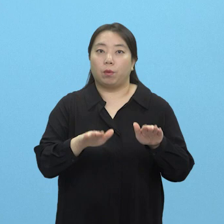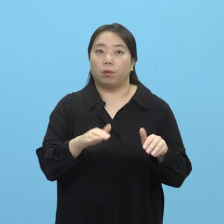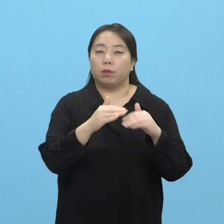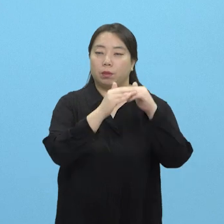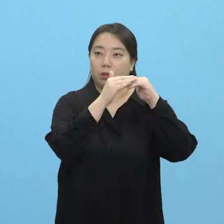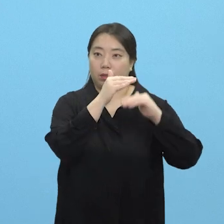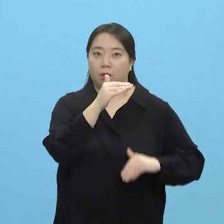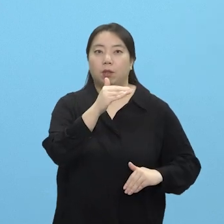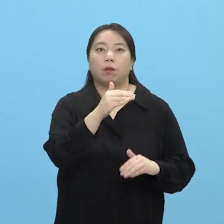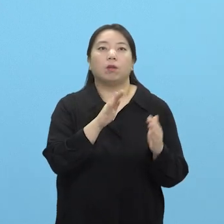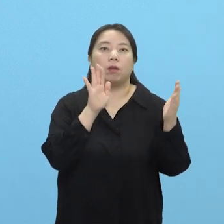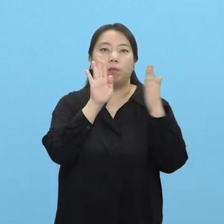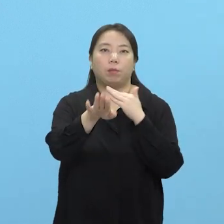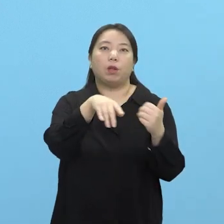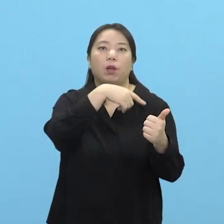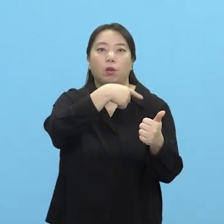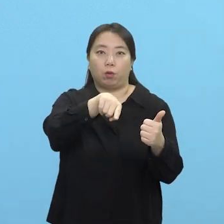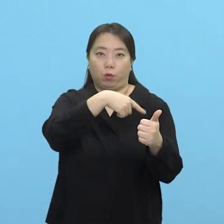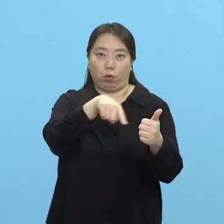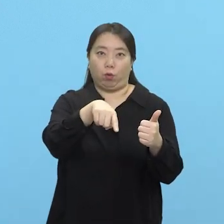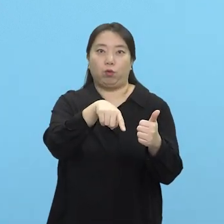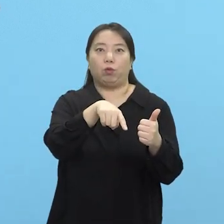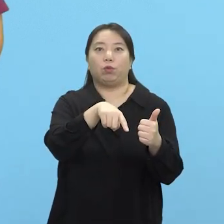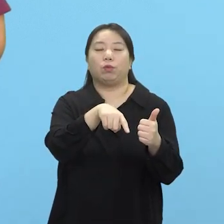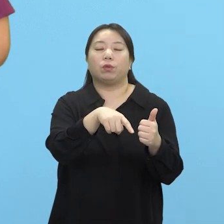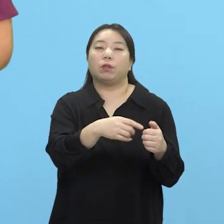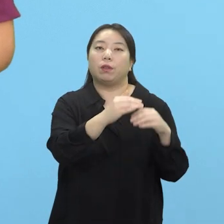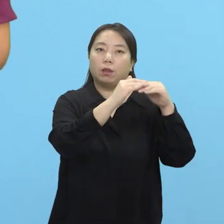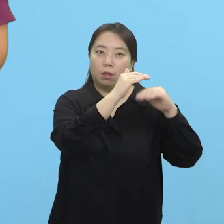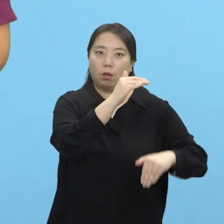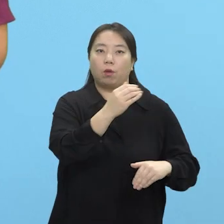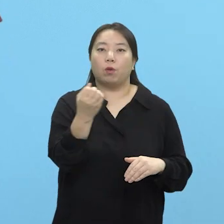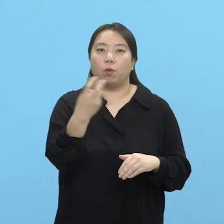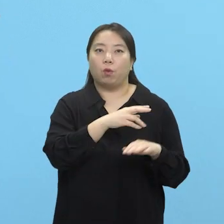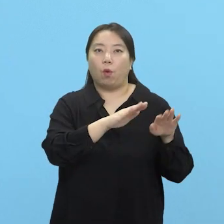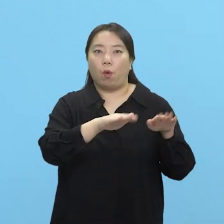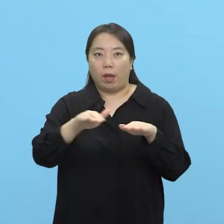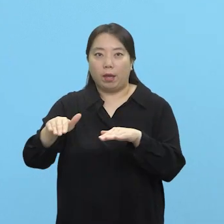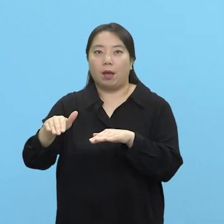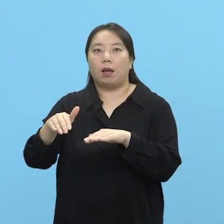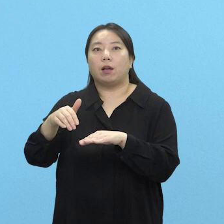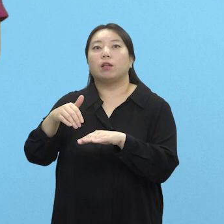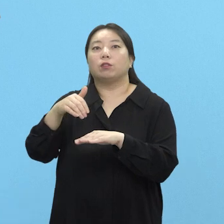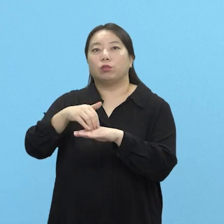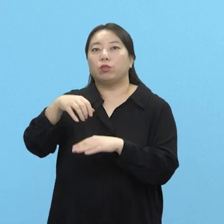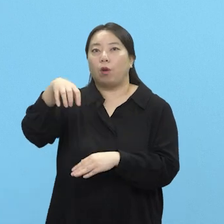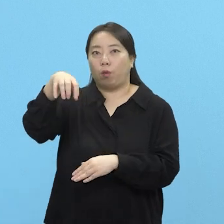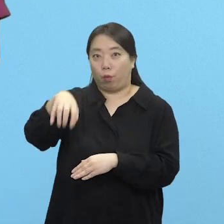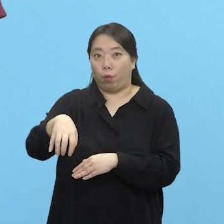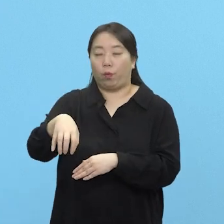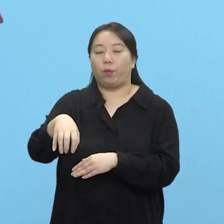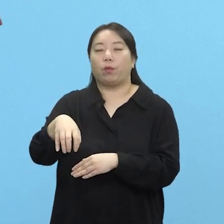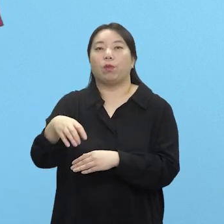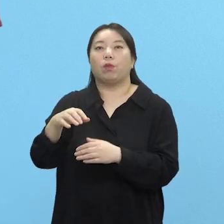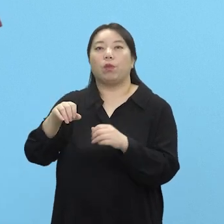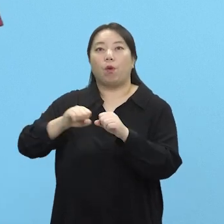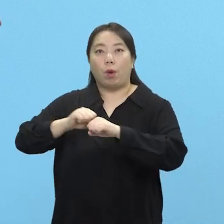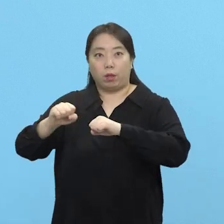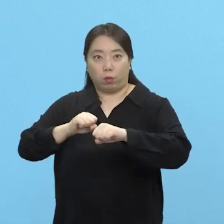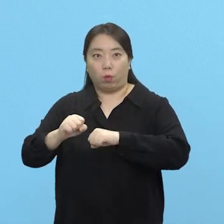충남 에듀이슈는요, 미래교육 교원 한마당 소식과 해양수련원의 섬타러 가자 수련활동,